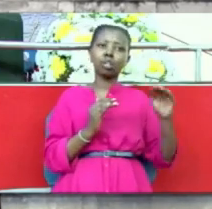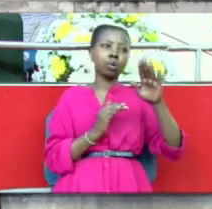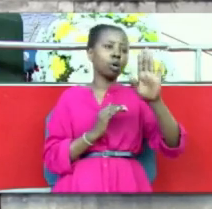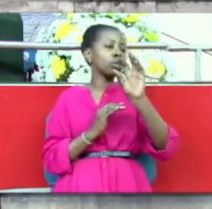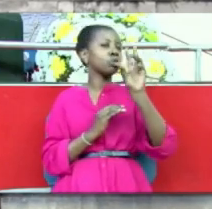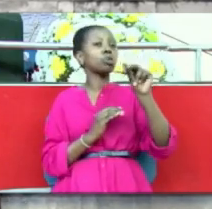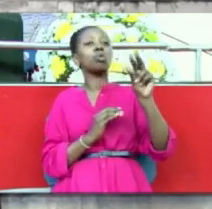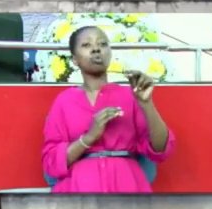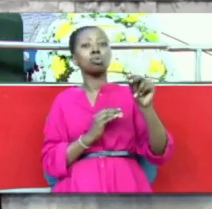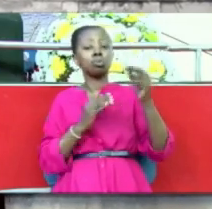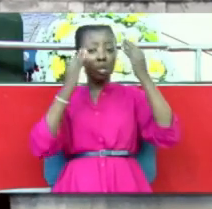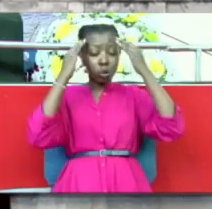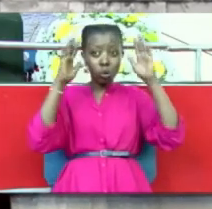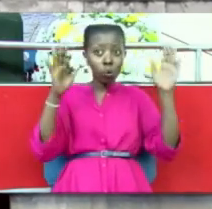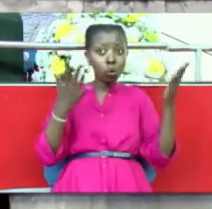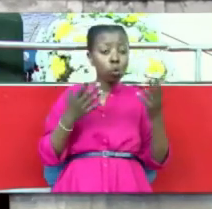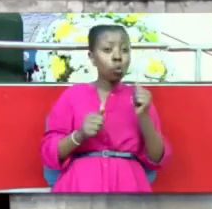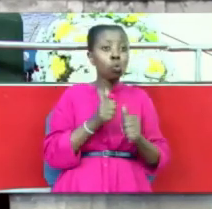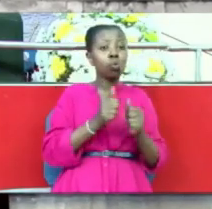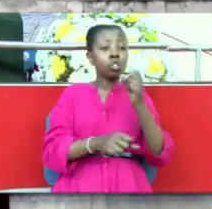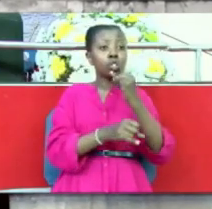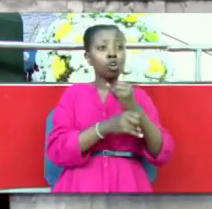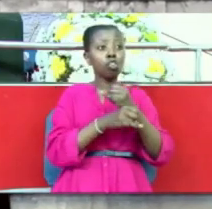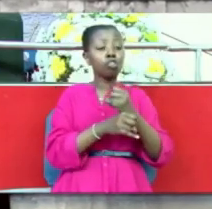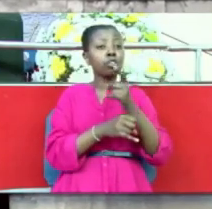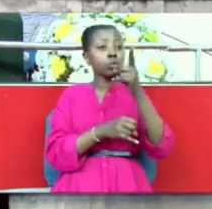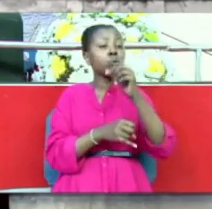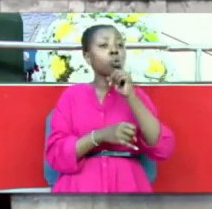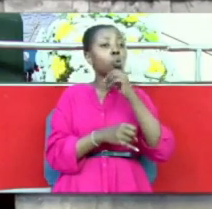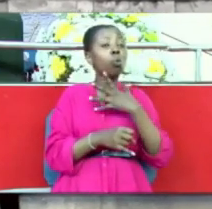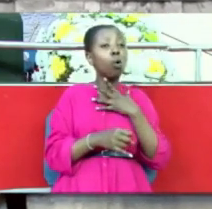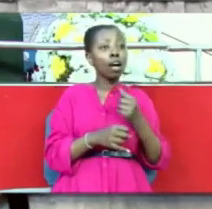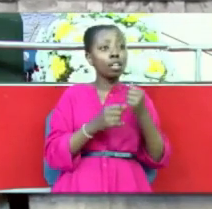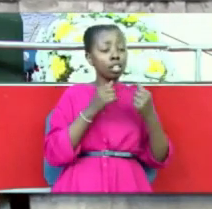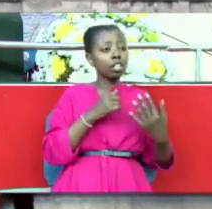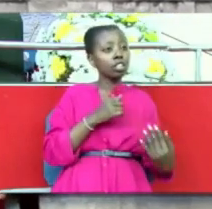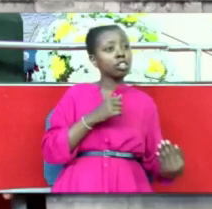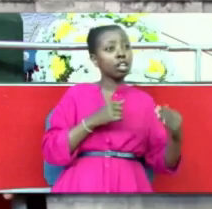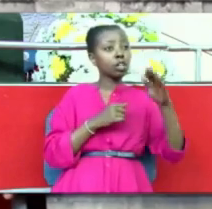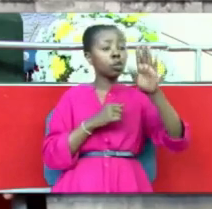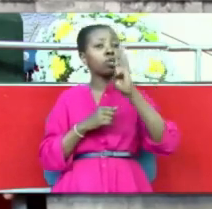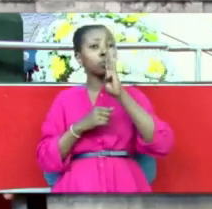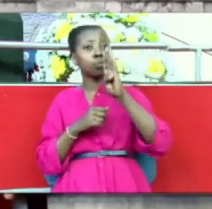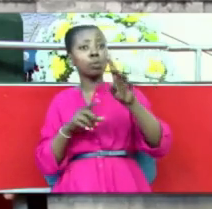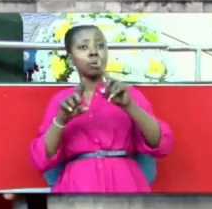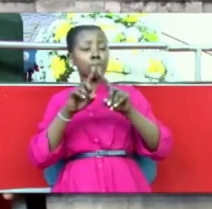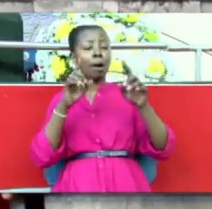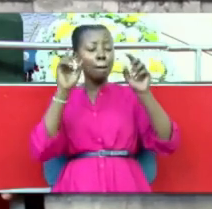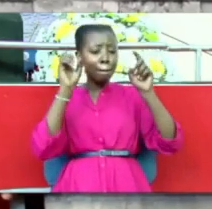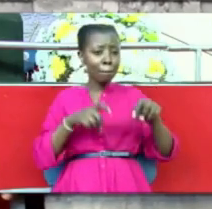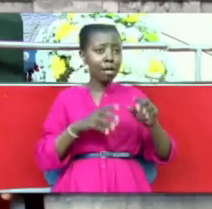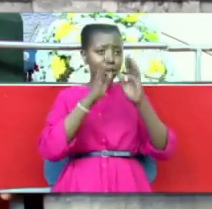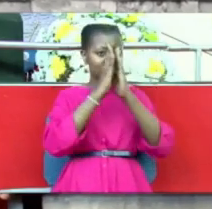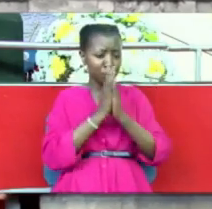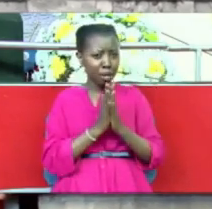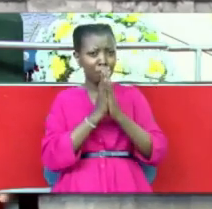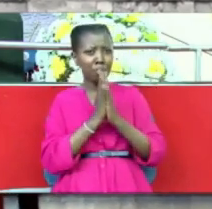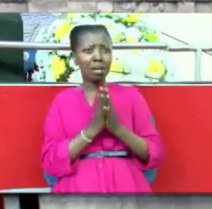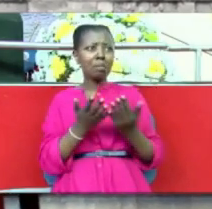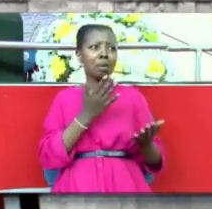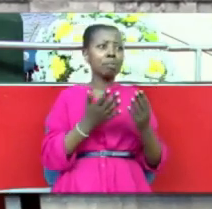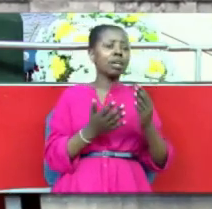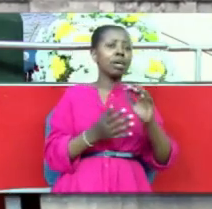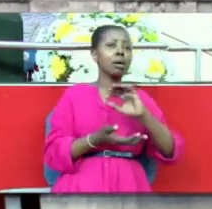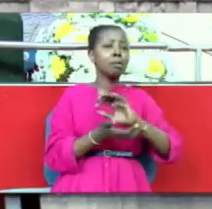sijui ni ofisi gani wewe unatakaga. Umweke hapo MD wa hiyo, mweke hapo. Amen. Yes, managing director huko huko. Yes,